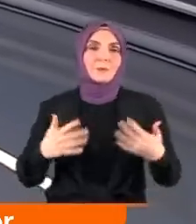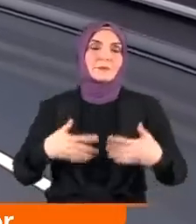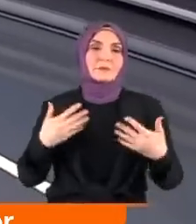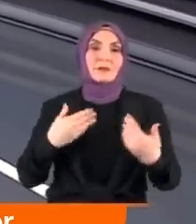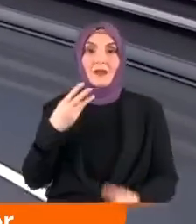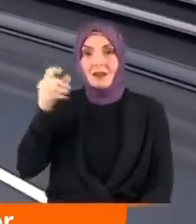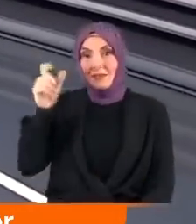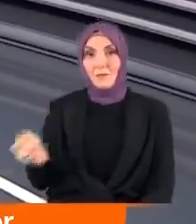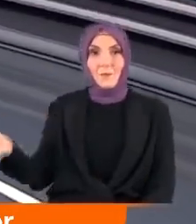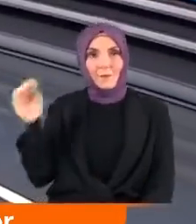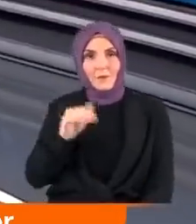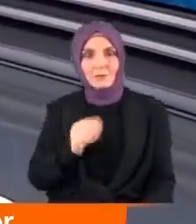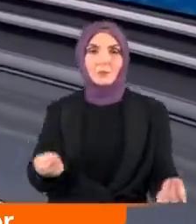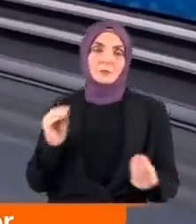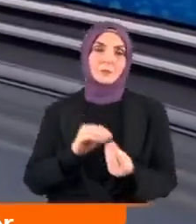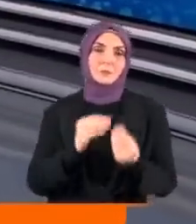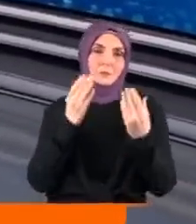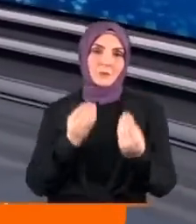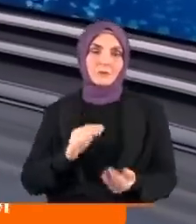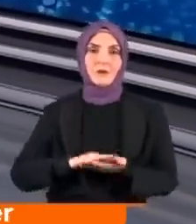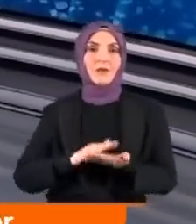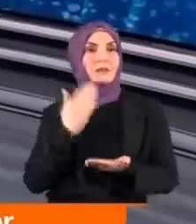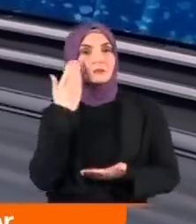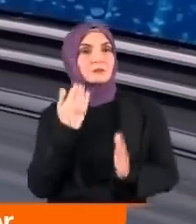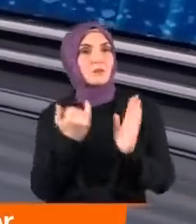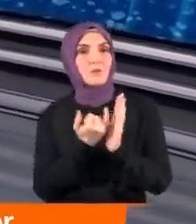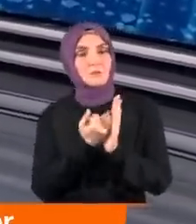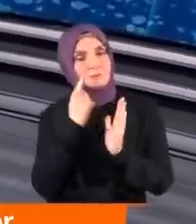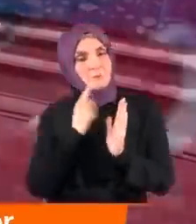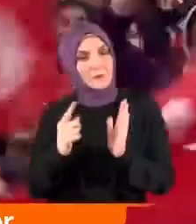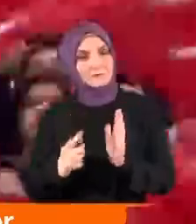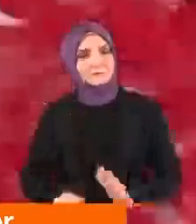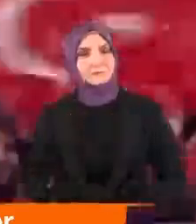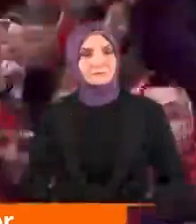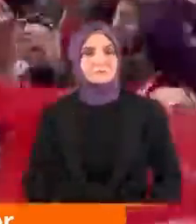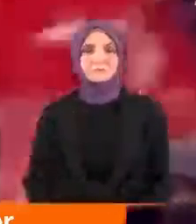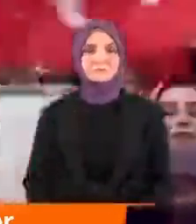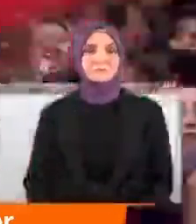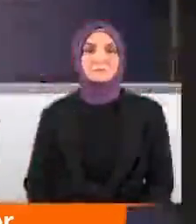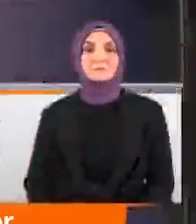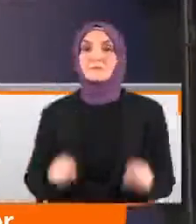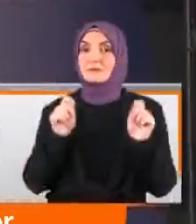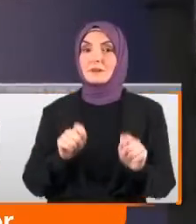tırmandı. Arkadaşlarımızın izlenim notları geliyor şimdi. Yaparsa!